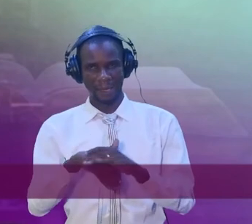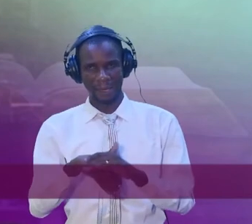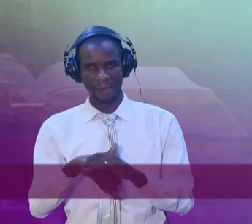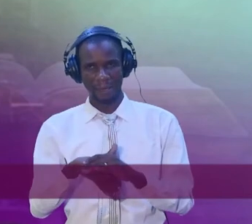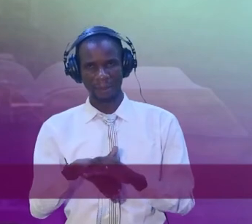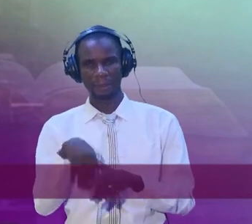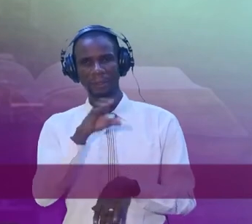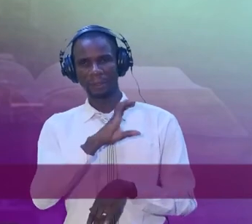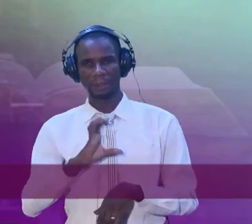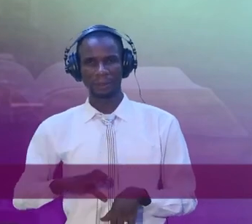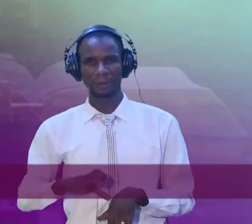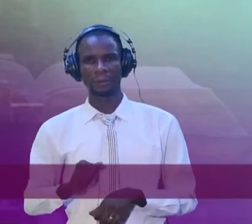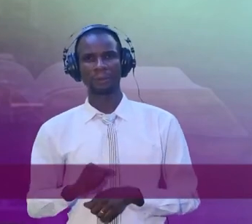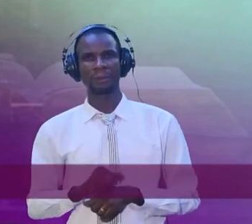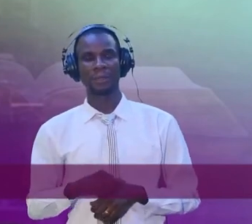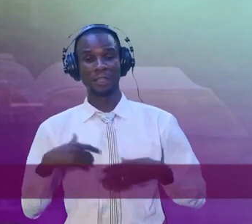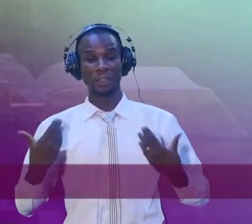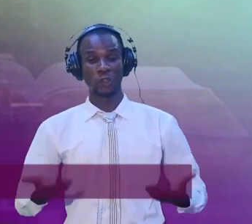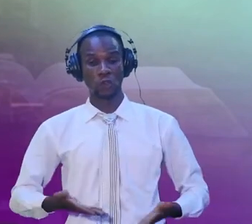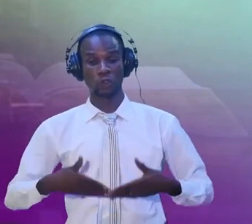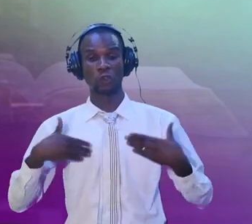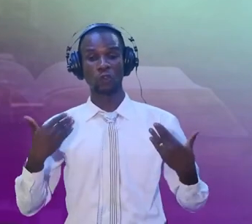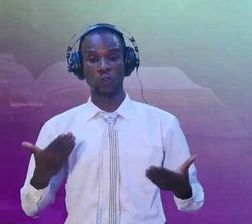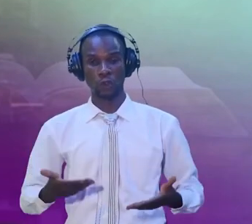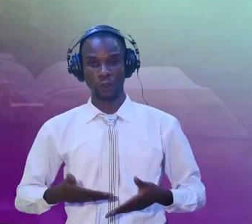Waweza kuwa mshindi na zaidi ya kushinda ndani ya Kristo.